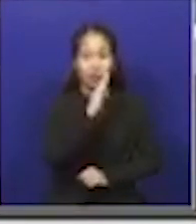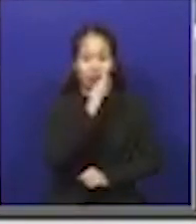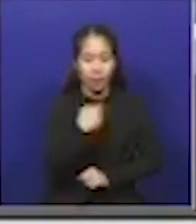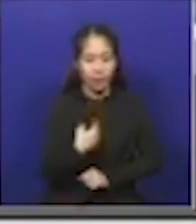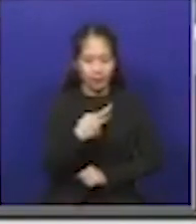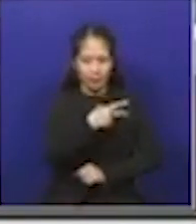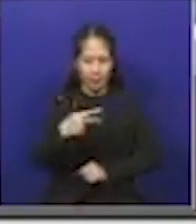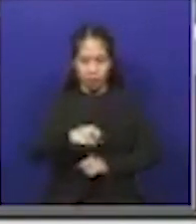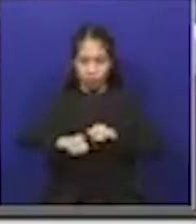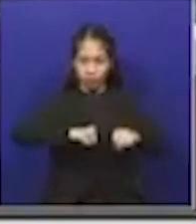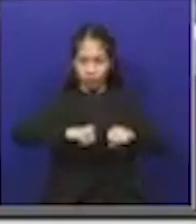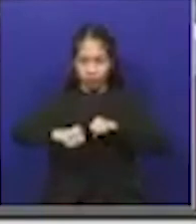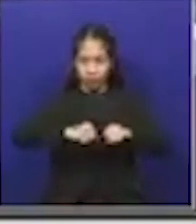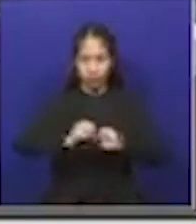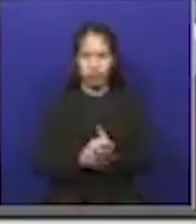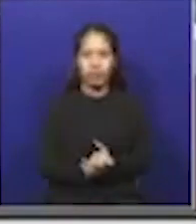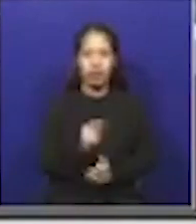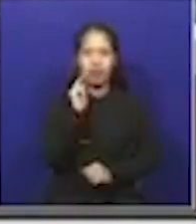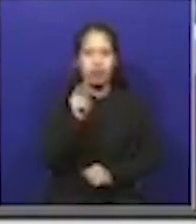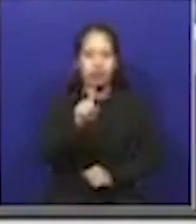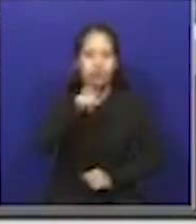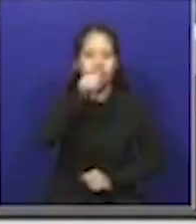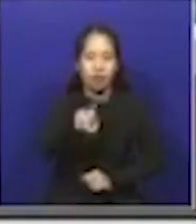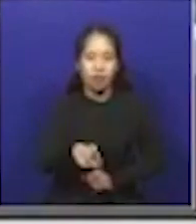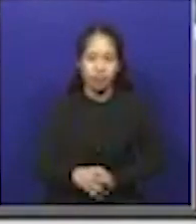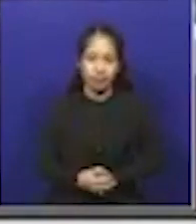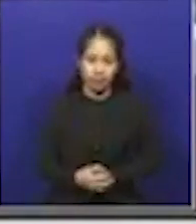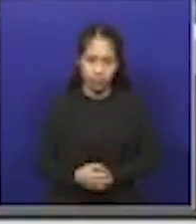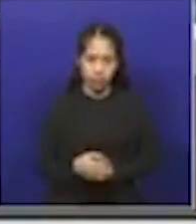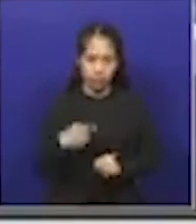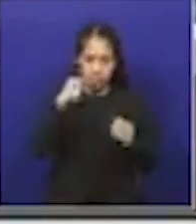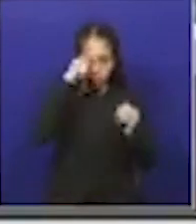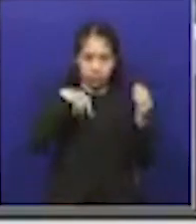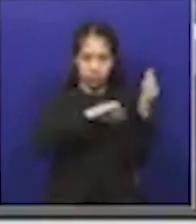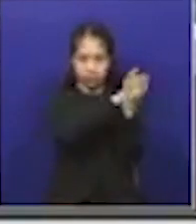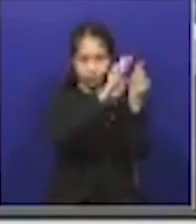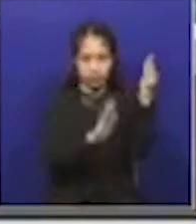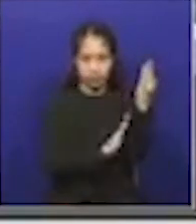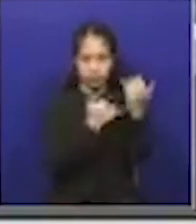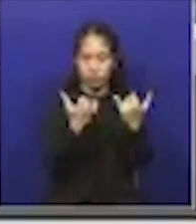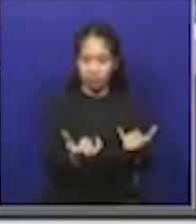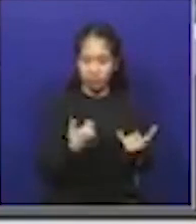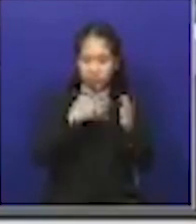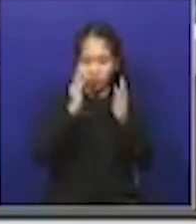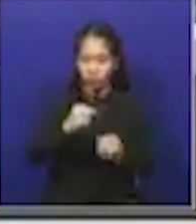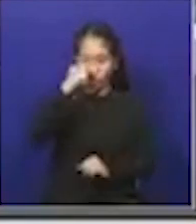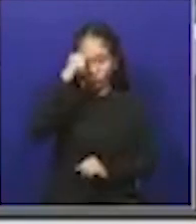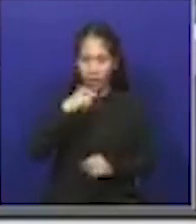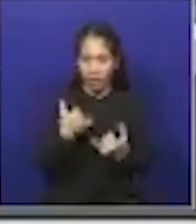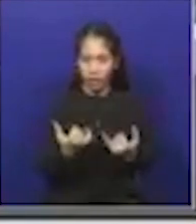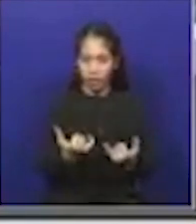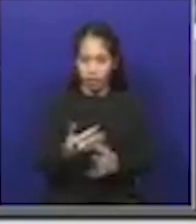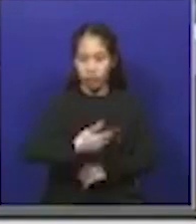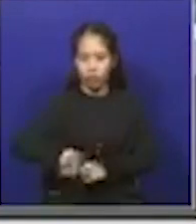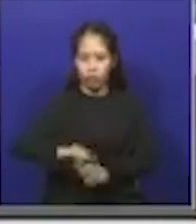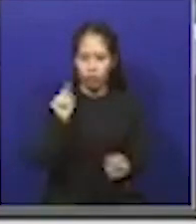รุ่นมันต้องถามว่าประเทศไทยคนไทยเราม